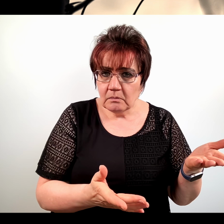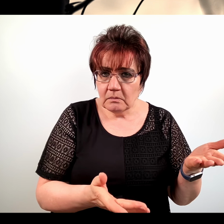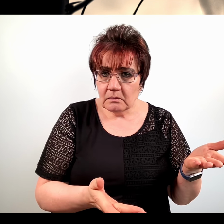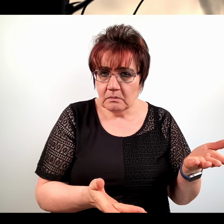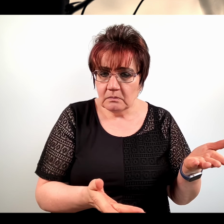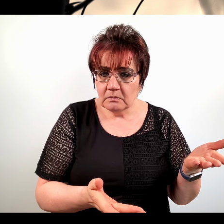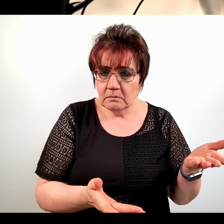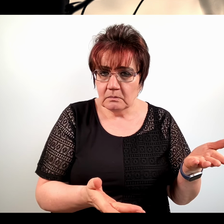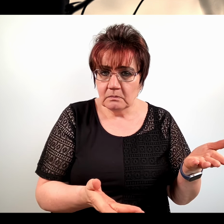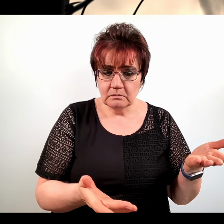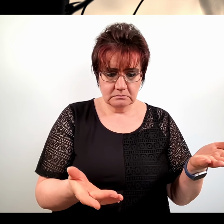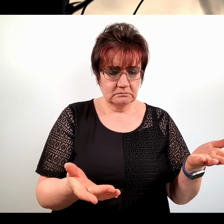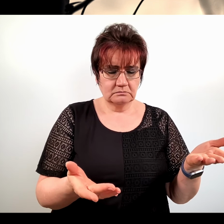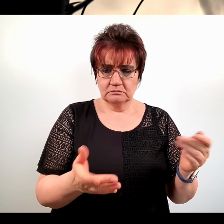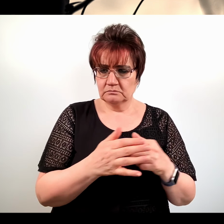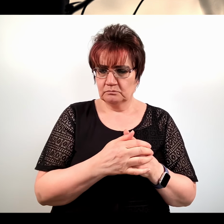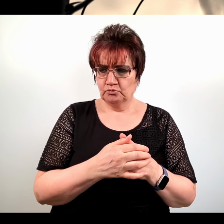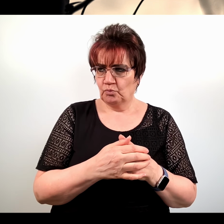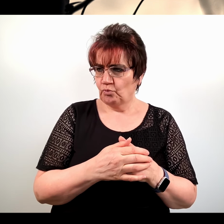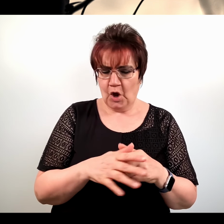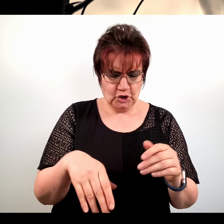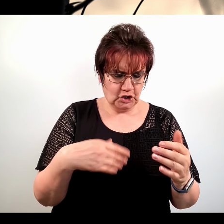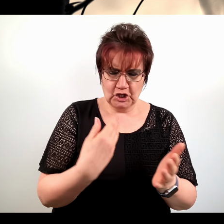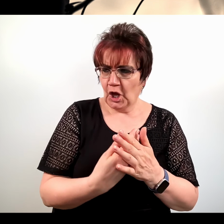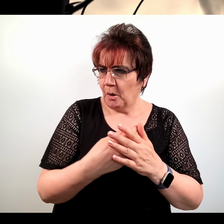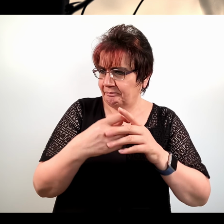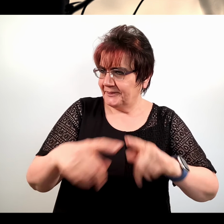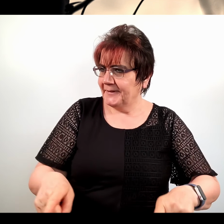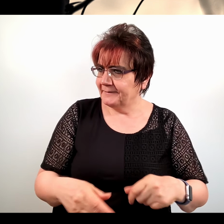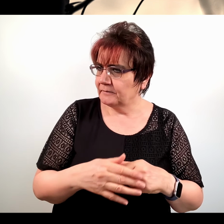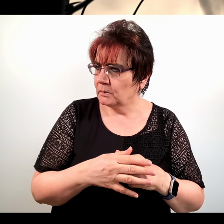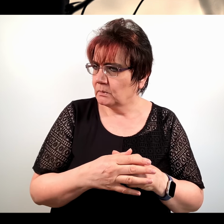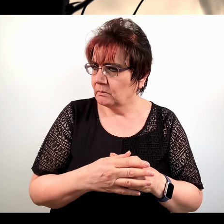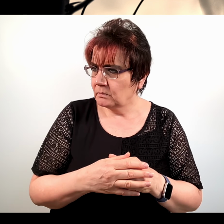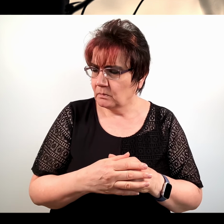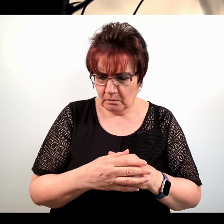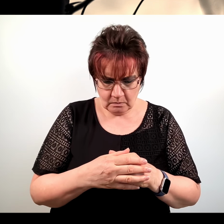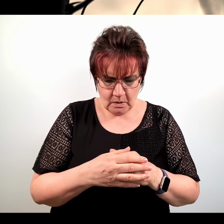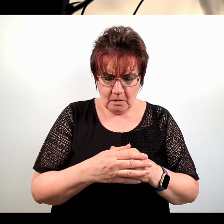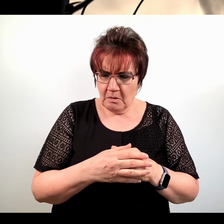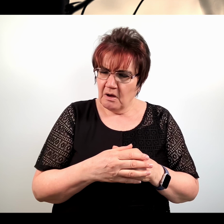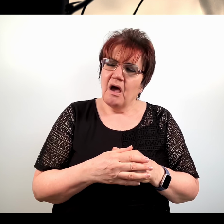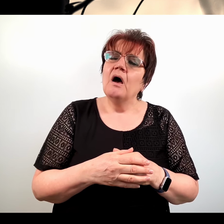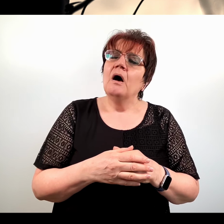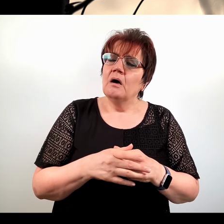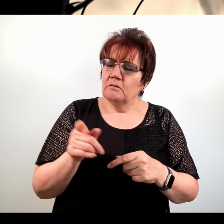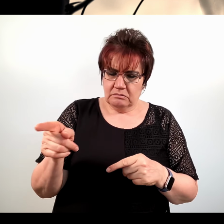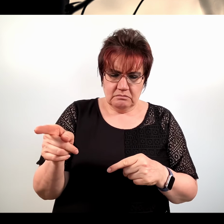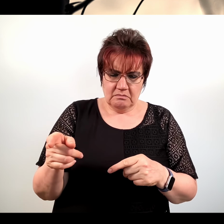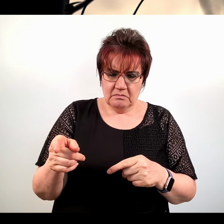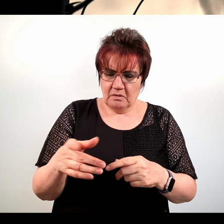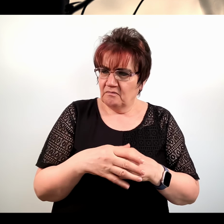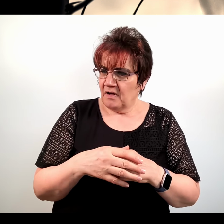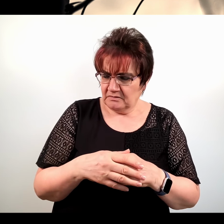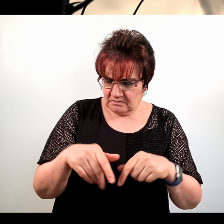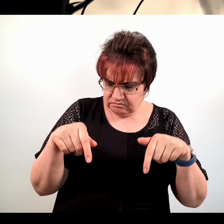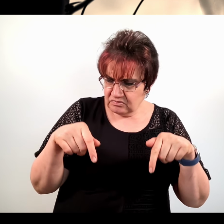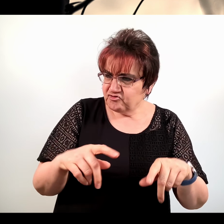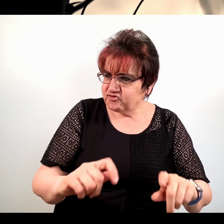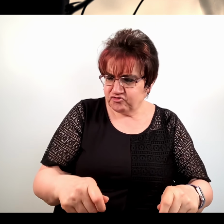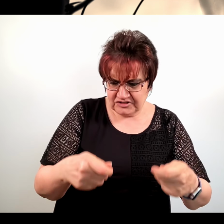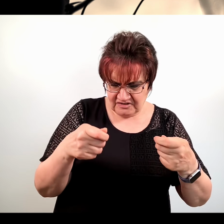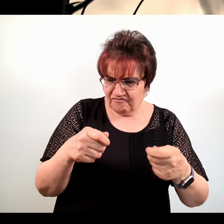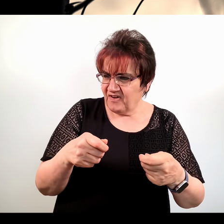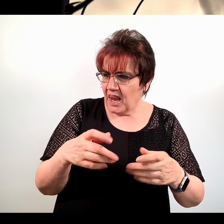»Nichts!« »Das gibt es doch nicht!«, schimpfte der Teufel. »Was hat er nur für durchtrainierte